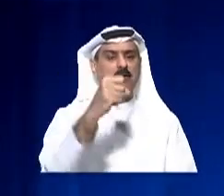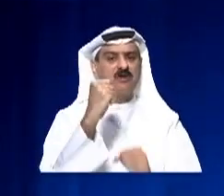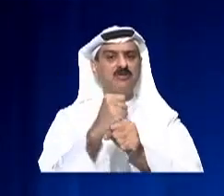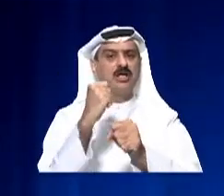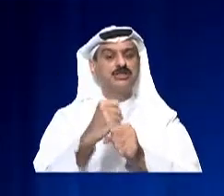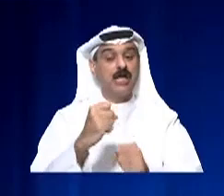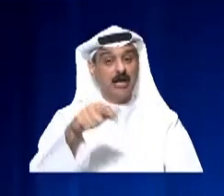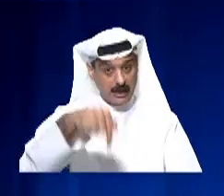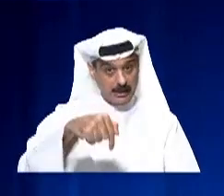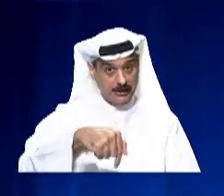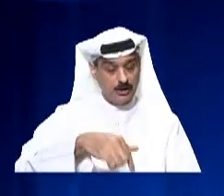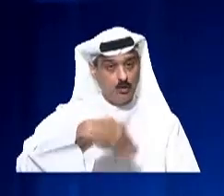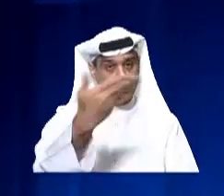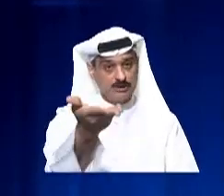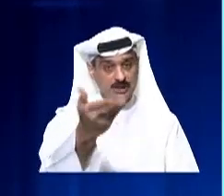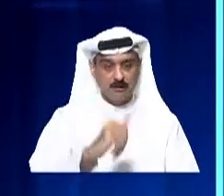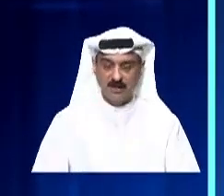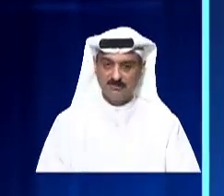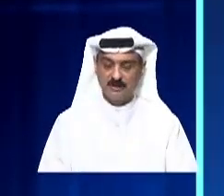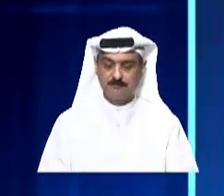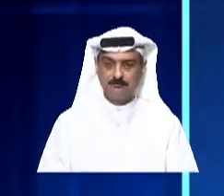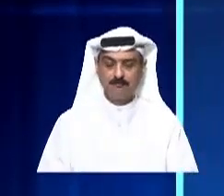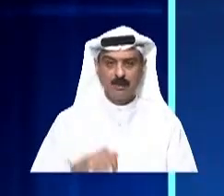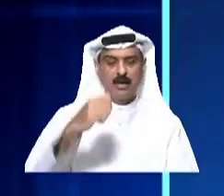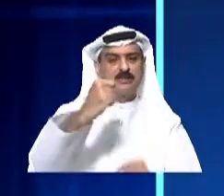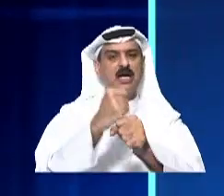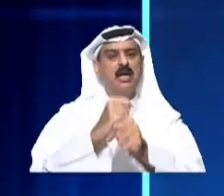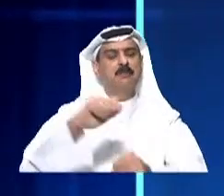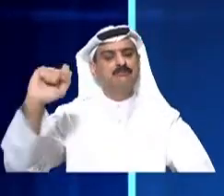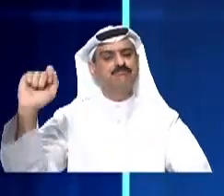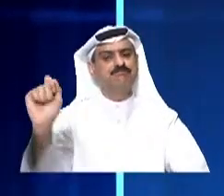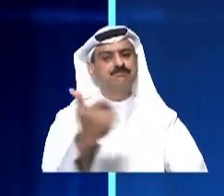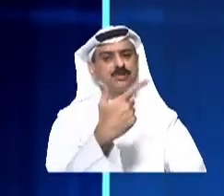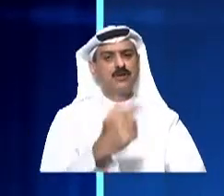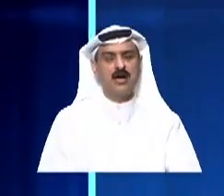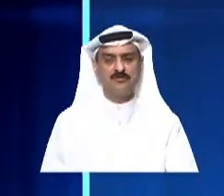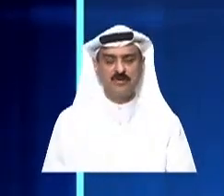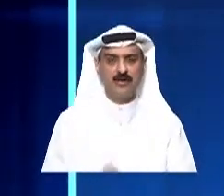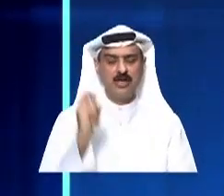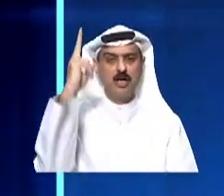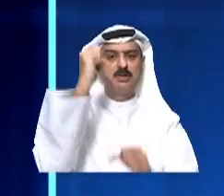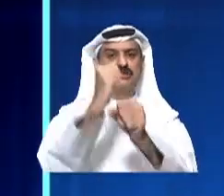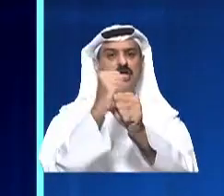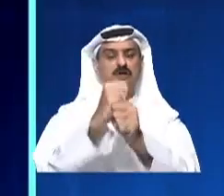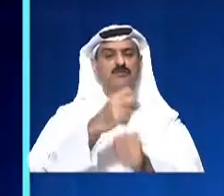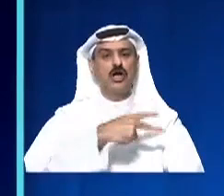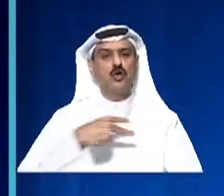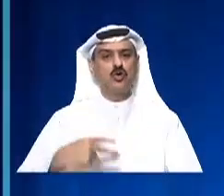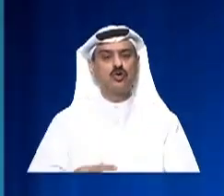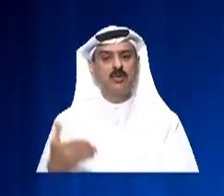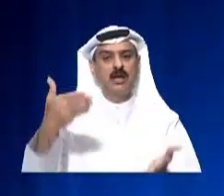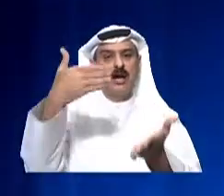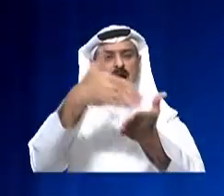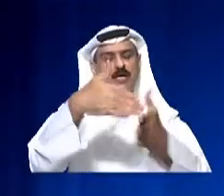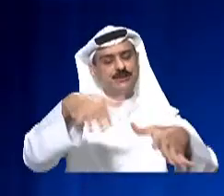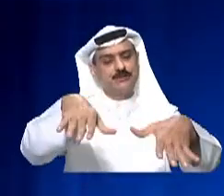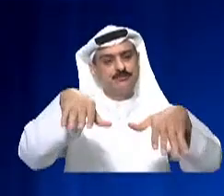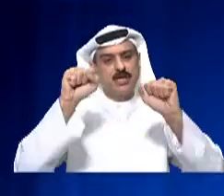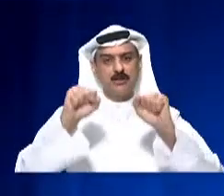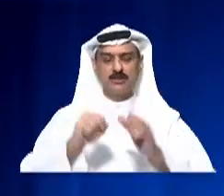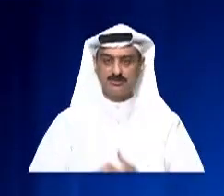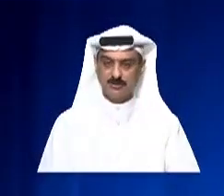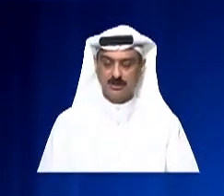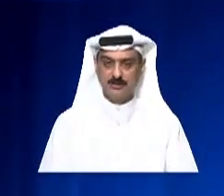والمستقبلية، وبما يساهم في تسريع وتيرة العمل بالمشاريع الحكومية وصولا إلى مرحلة الإنجاز المنشود